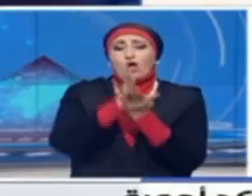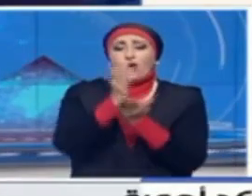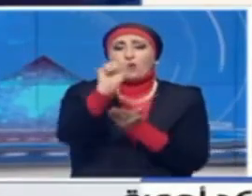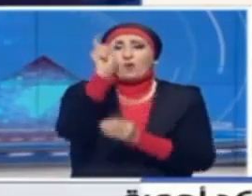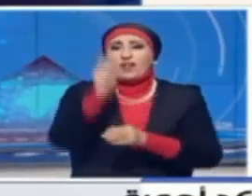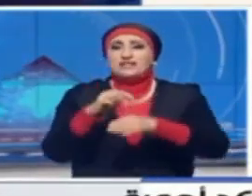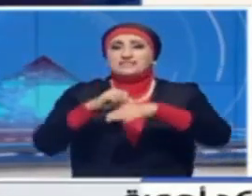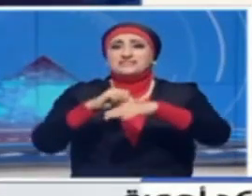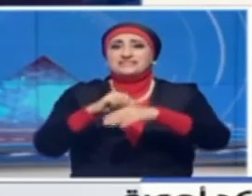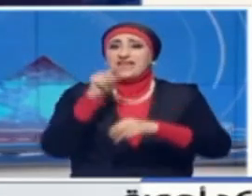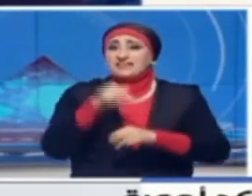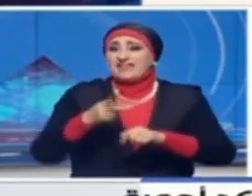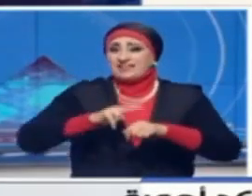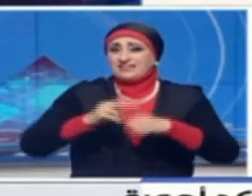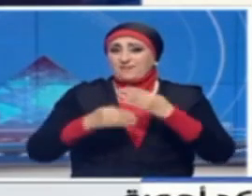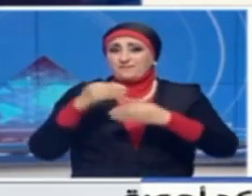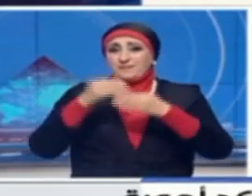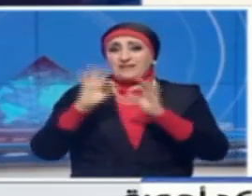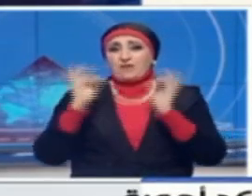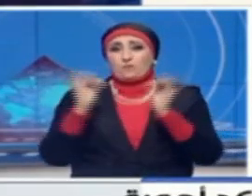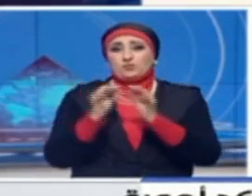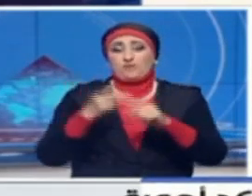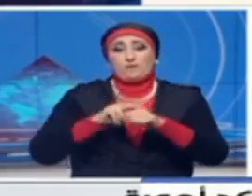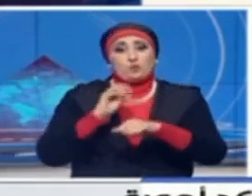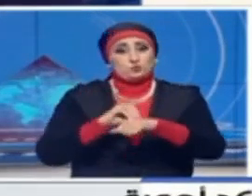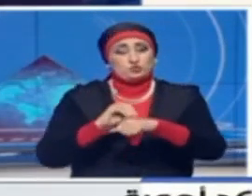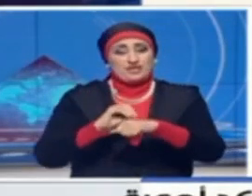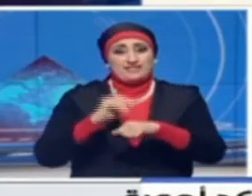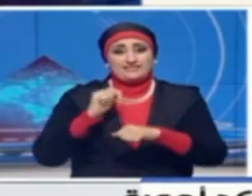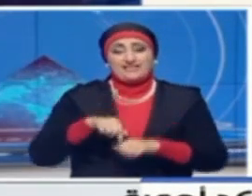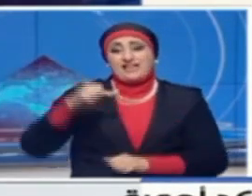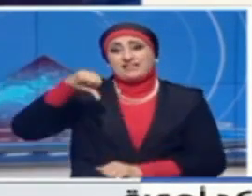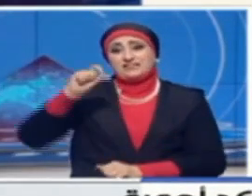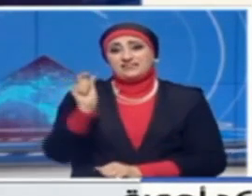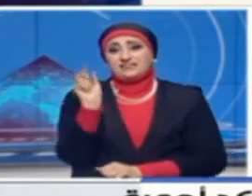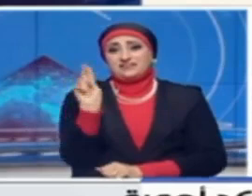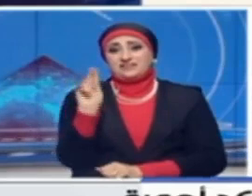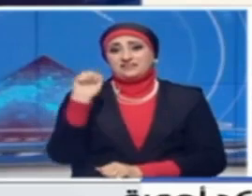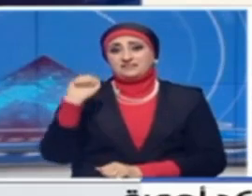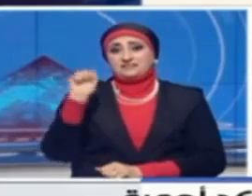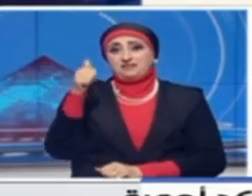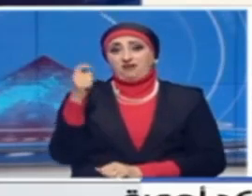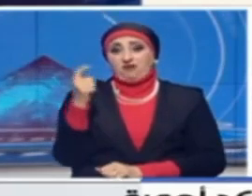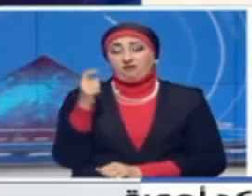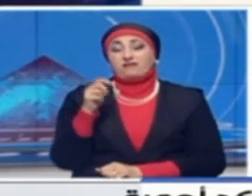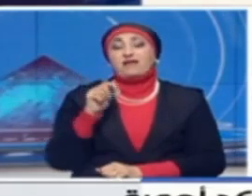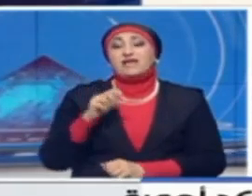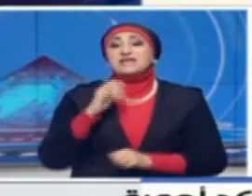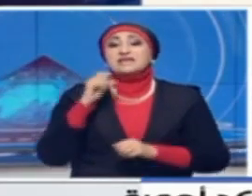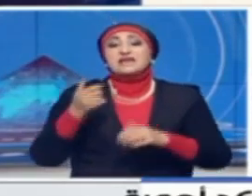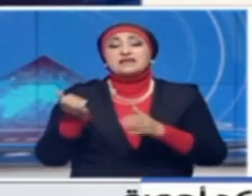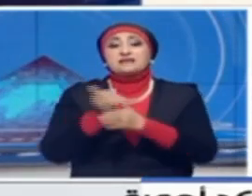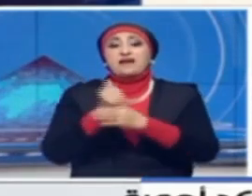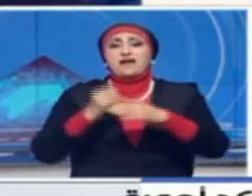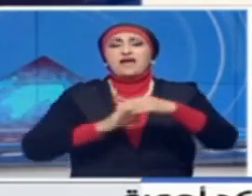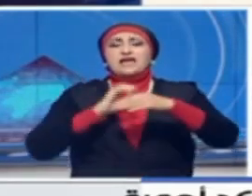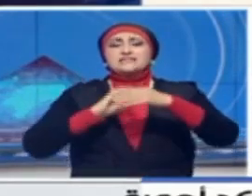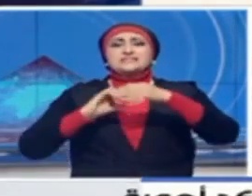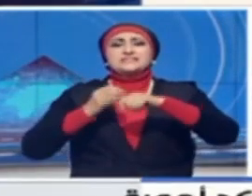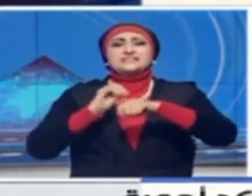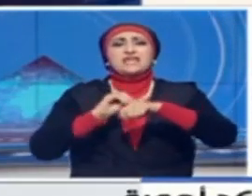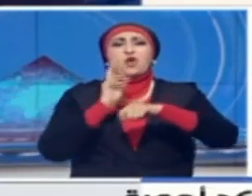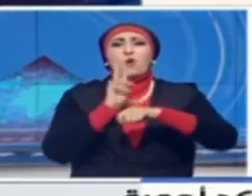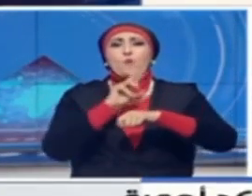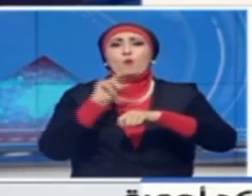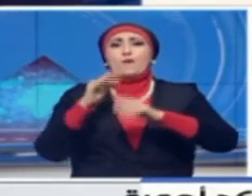كل إنسان في إعادة بناء المجتمعات. وشددت السيدة انتصار السيسي عبر حسابها على مواقع التواصل الاجتماعي على